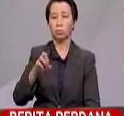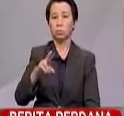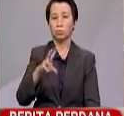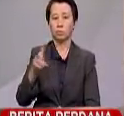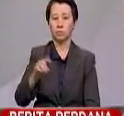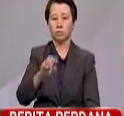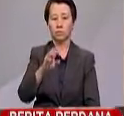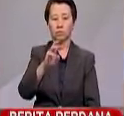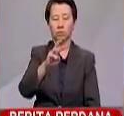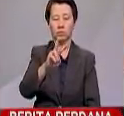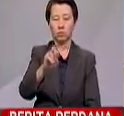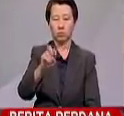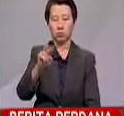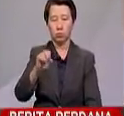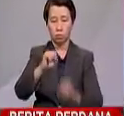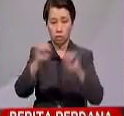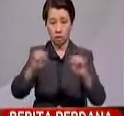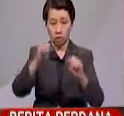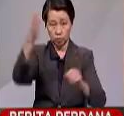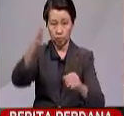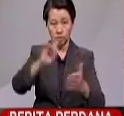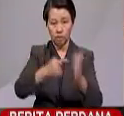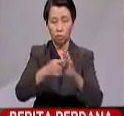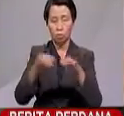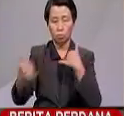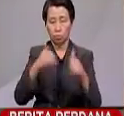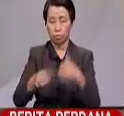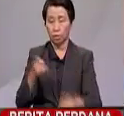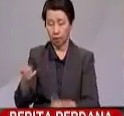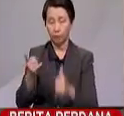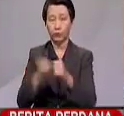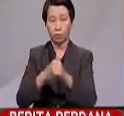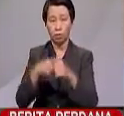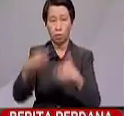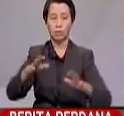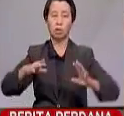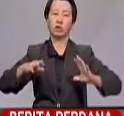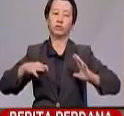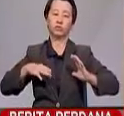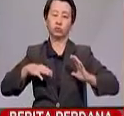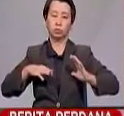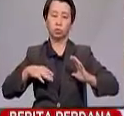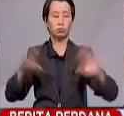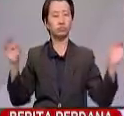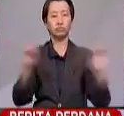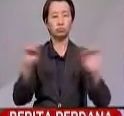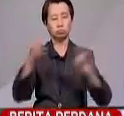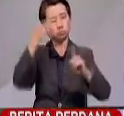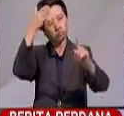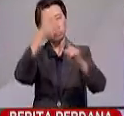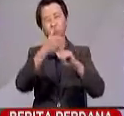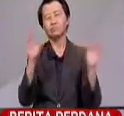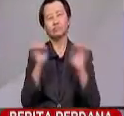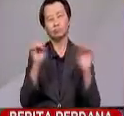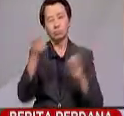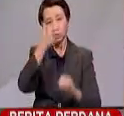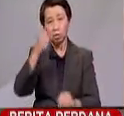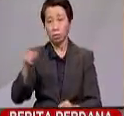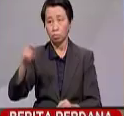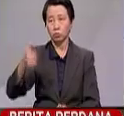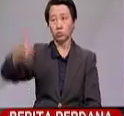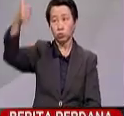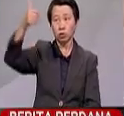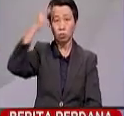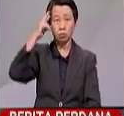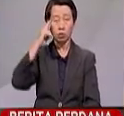2020 bermula Selasa depan akan menjadi aksi pertama beliau selepas bercuti. tiada sasaran khusus diletakkan memandangkan juara